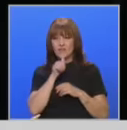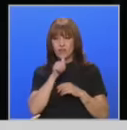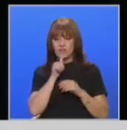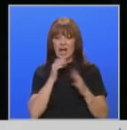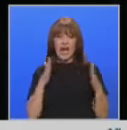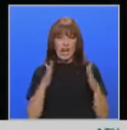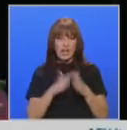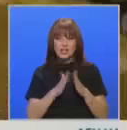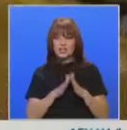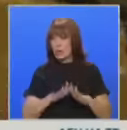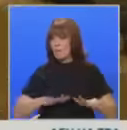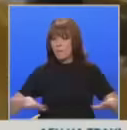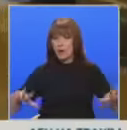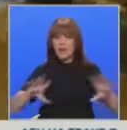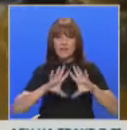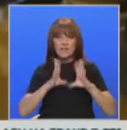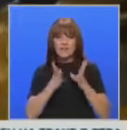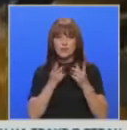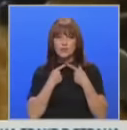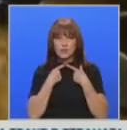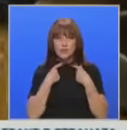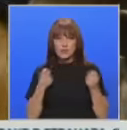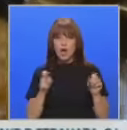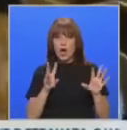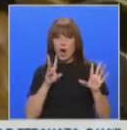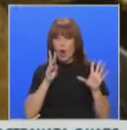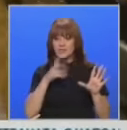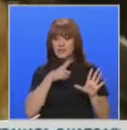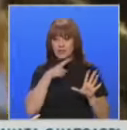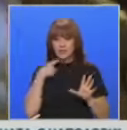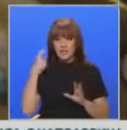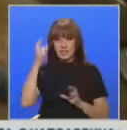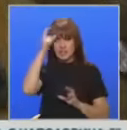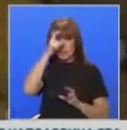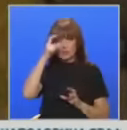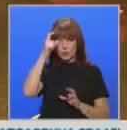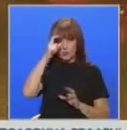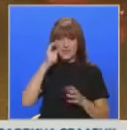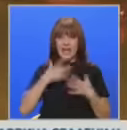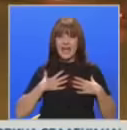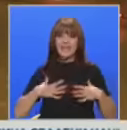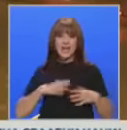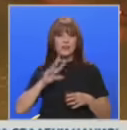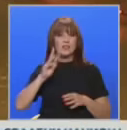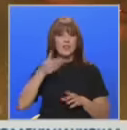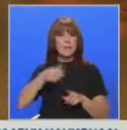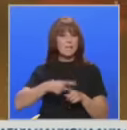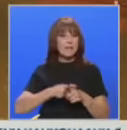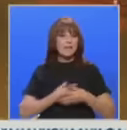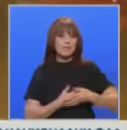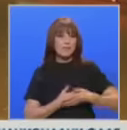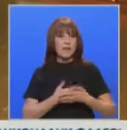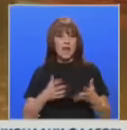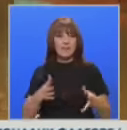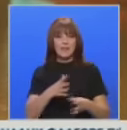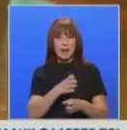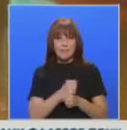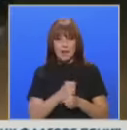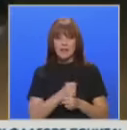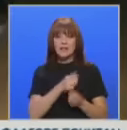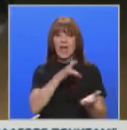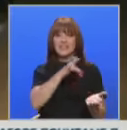къщите, всичко е изгубено. 8 станаха жертвите на наводненията в Турция, след като тялото на 3-месечно бебе беше открито в Аксарай